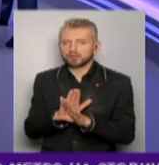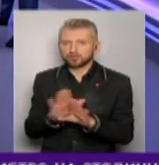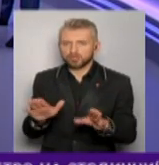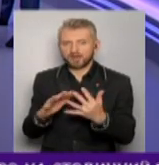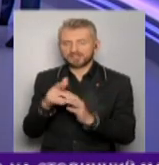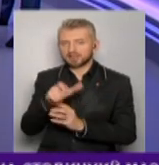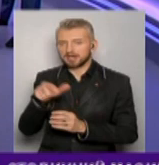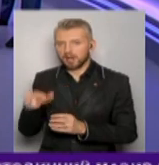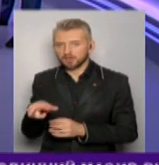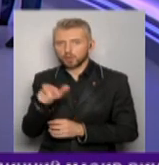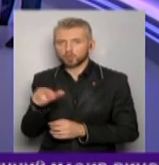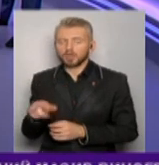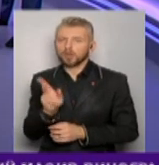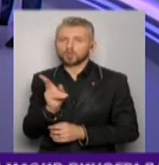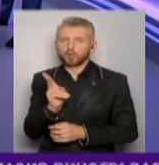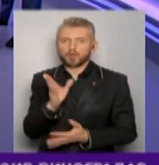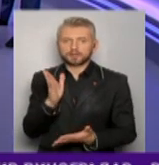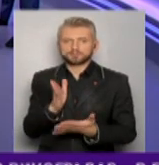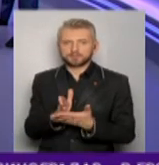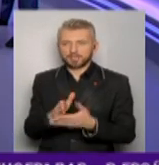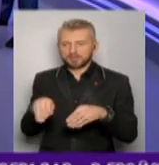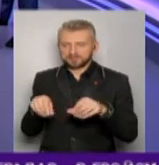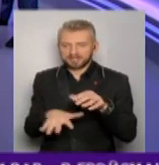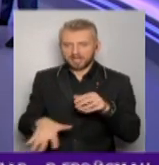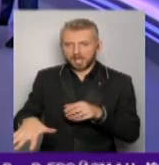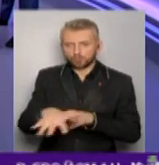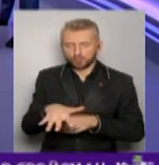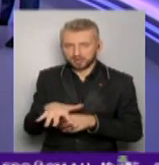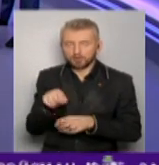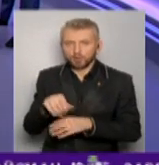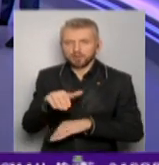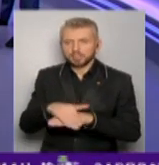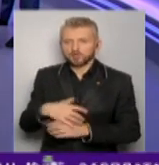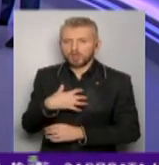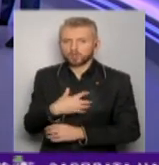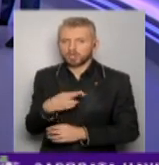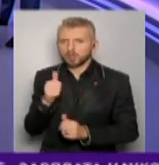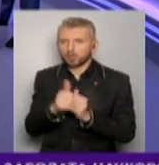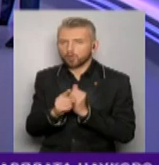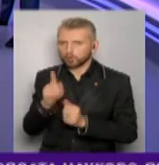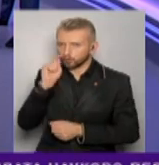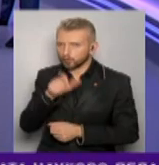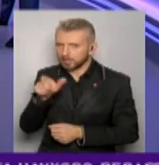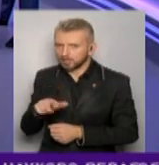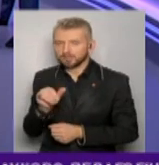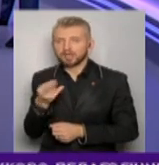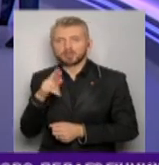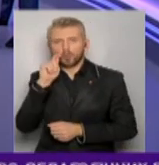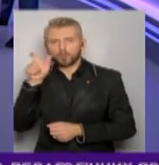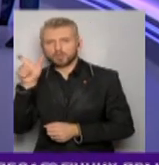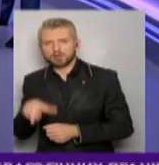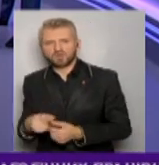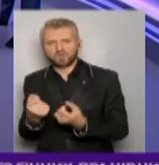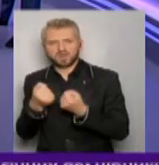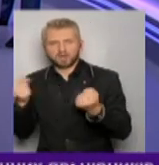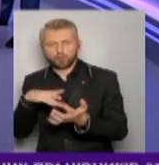селян, людей, у яких, скажімо, є там діляночка якась. Воно ж фактично актуальне для кожного з українців. І для українця великого міста,